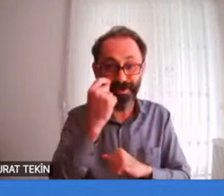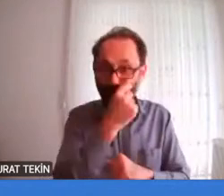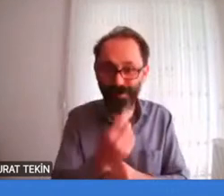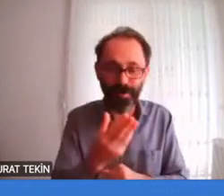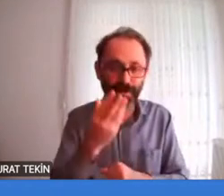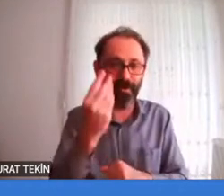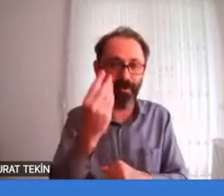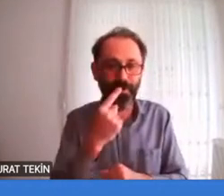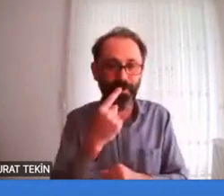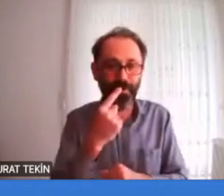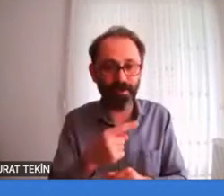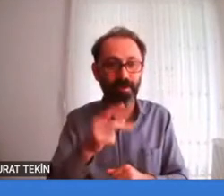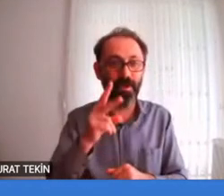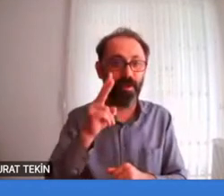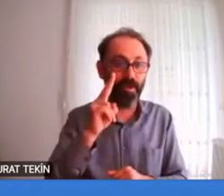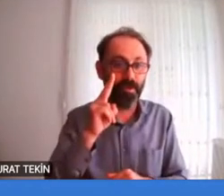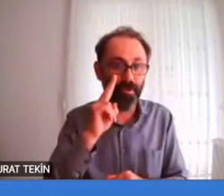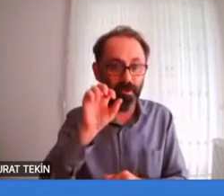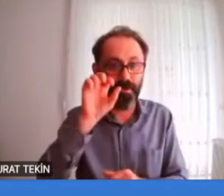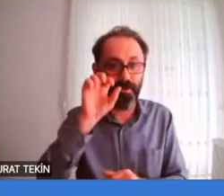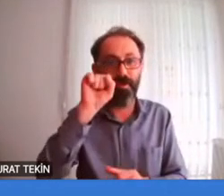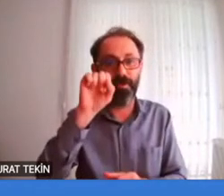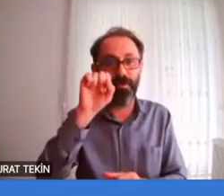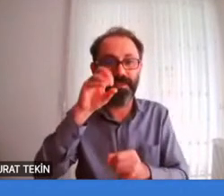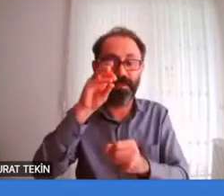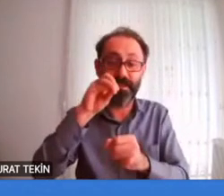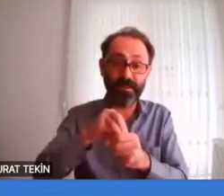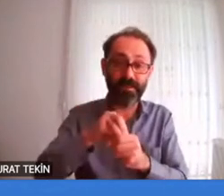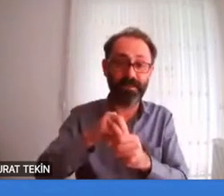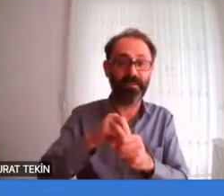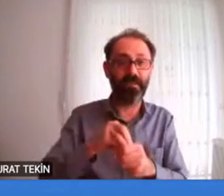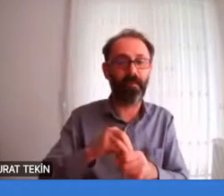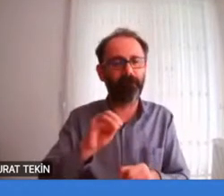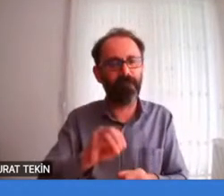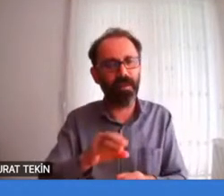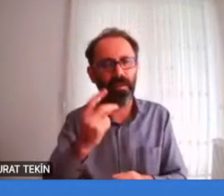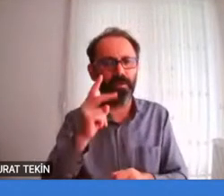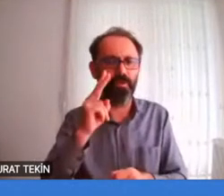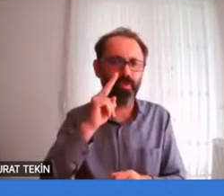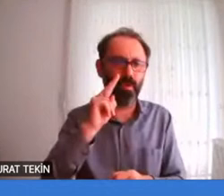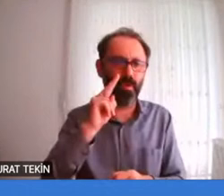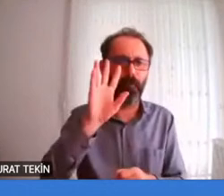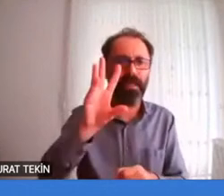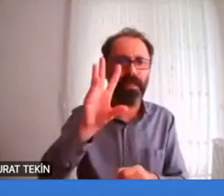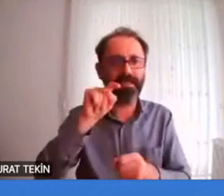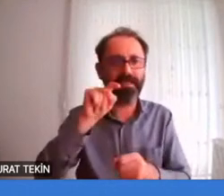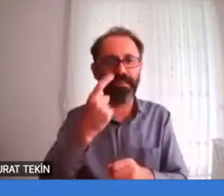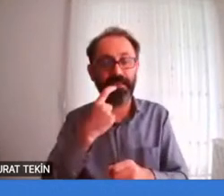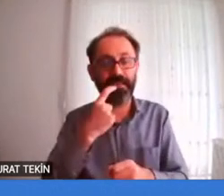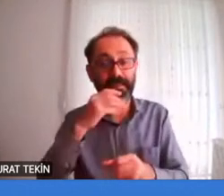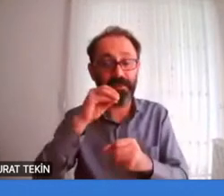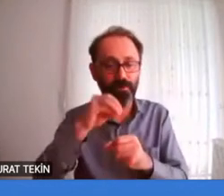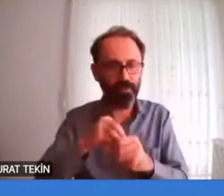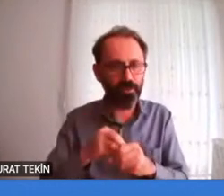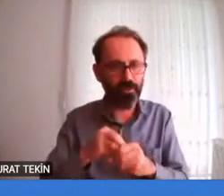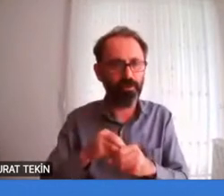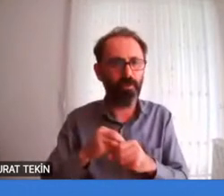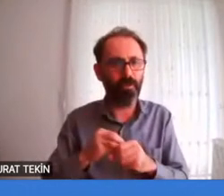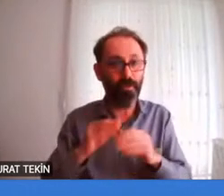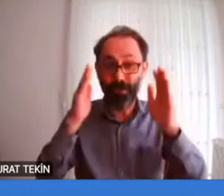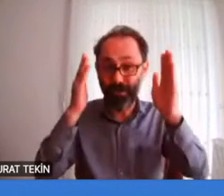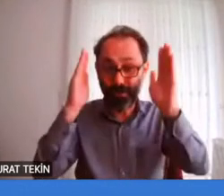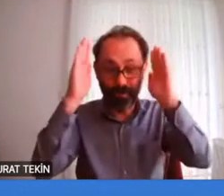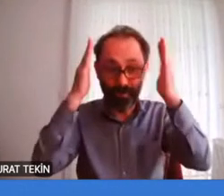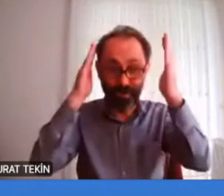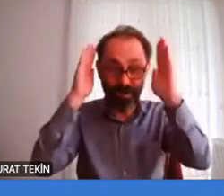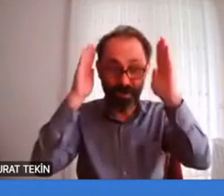içerisinde, son 5 yıl içerisinde popüler olmaya başlayan bir şey ama toplumda genellikle popülerin